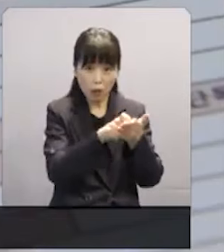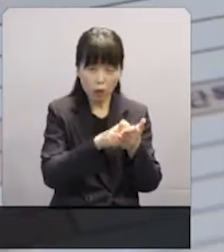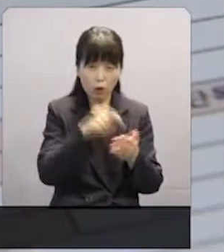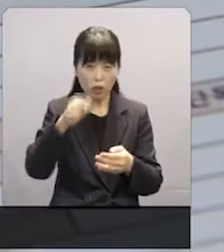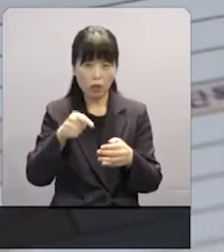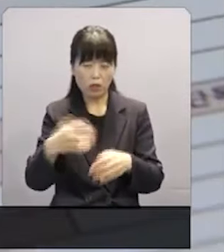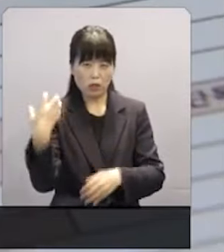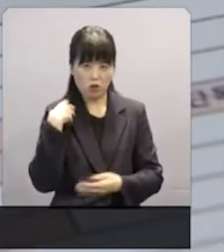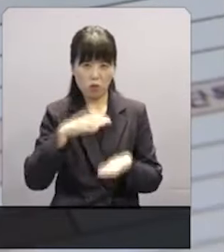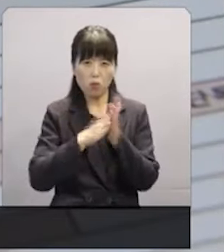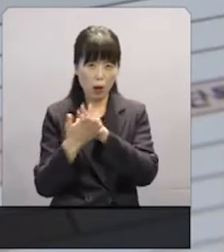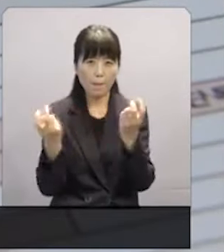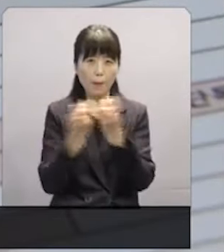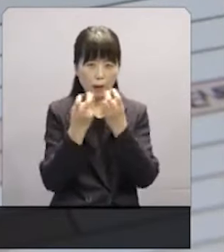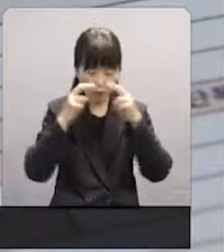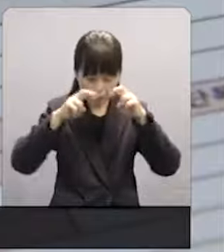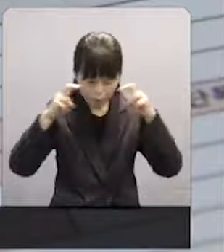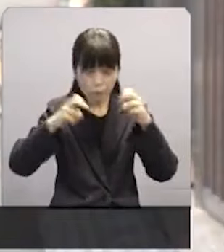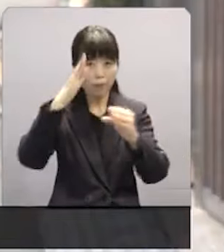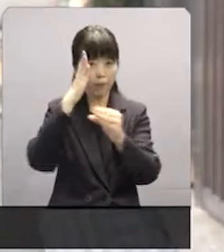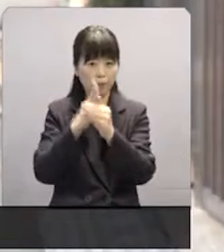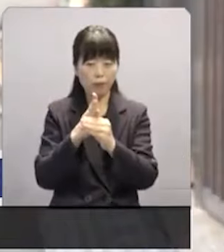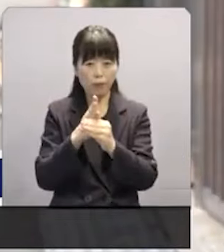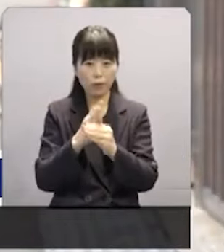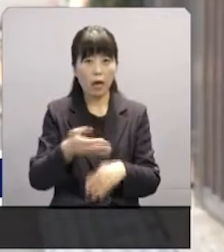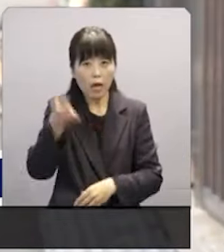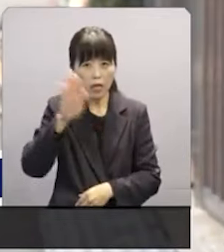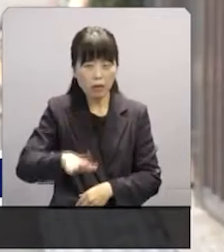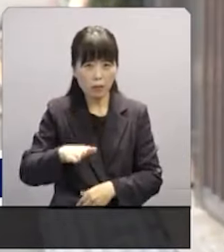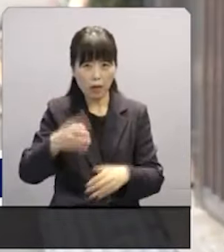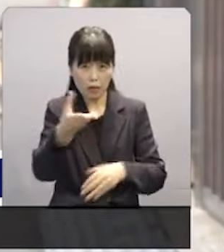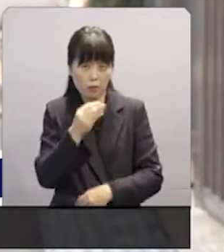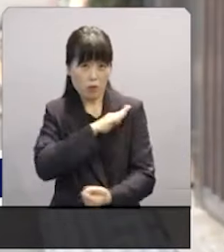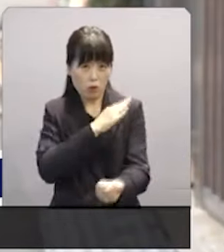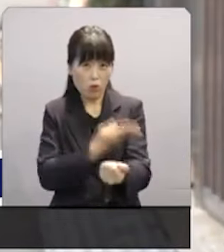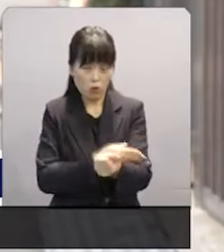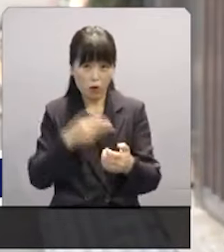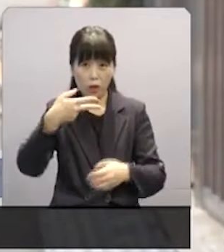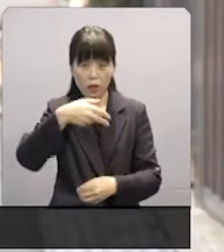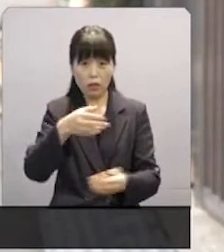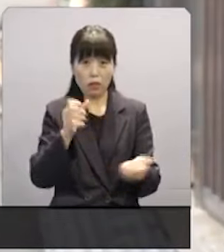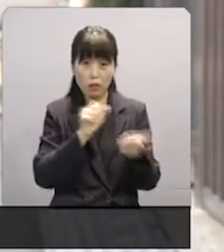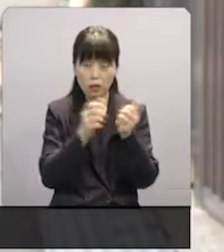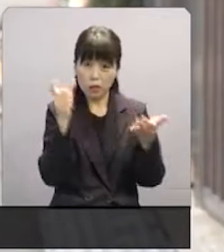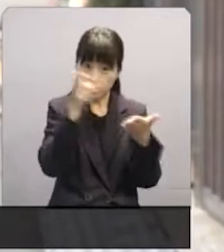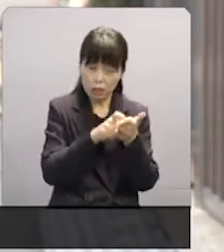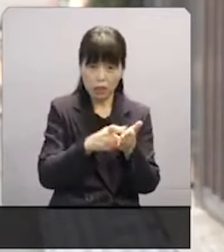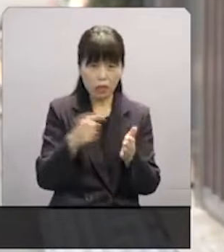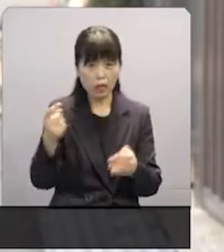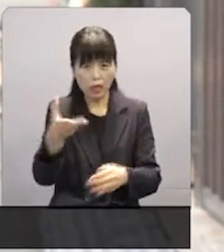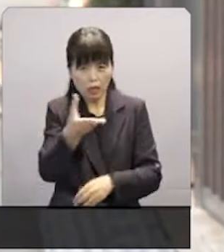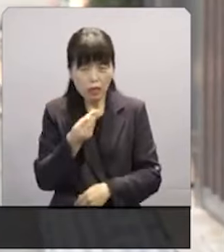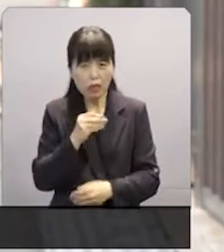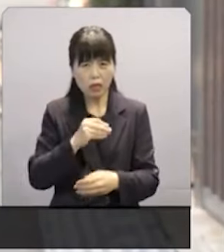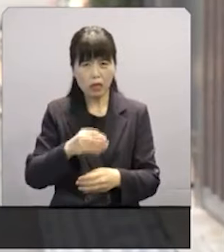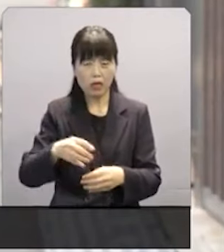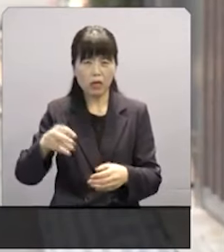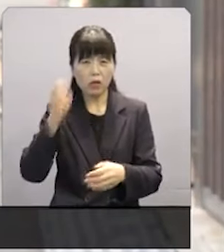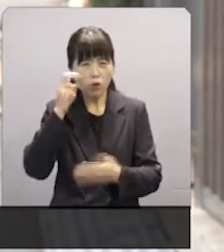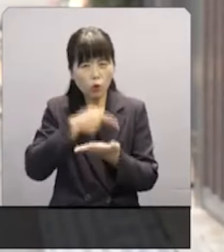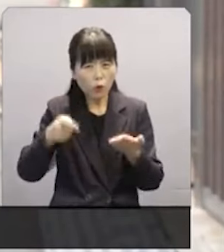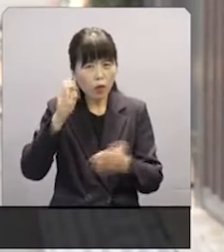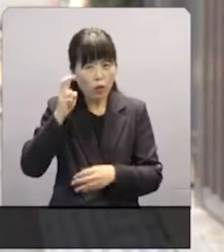이를 의무화하는 방안도 들여다보고 있습니다. 다만 임차권 등기 의무화에도 임차인 스스로 손해를 예측하는